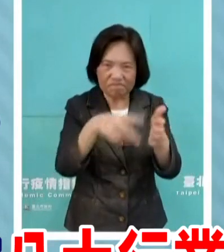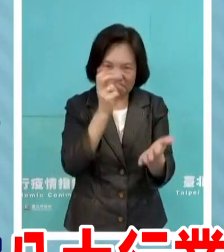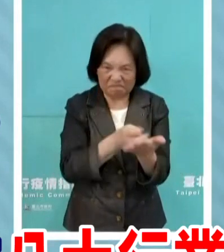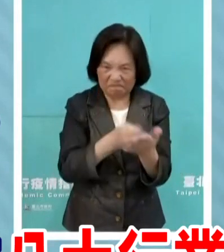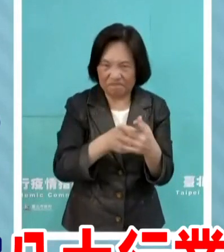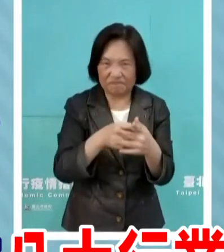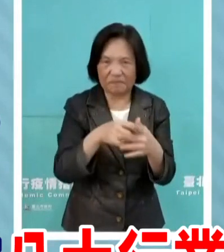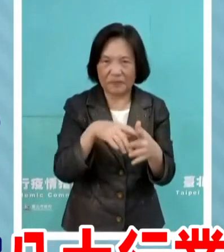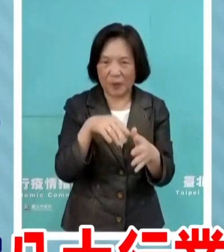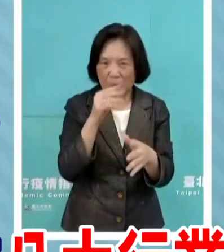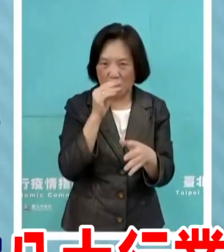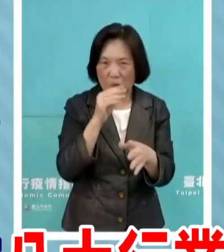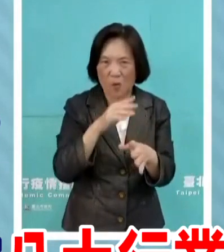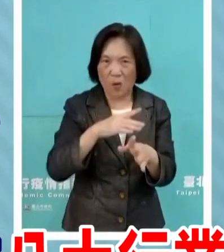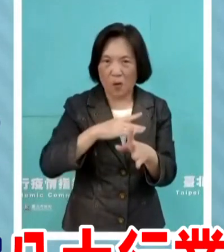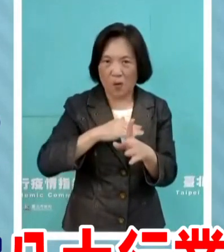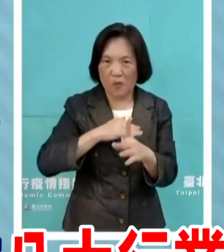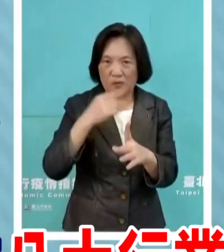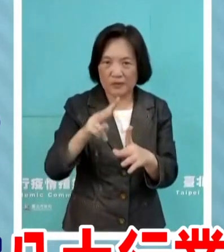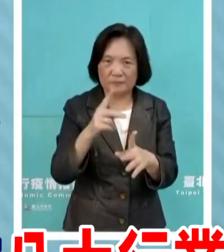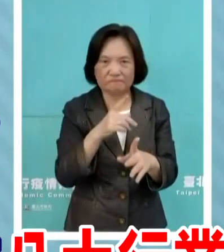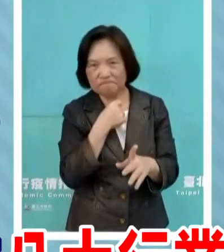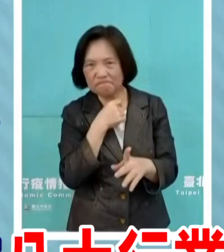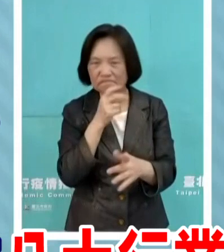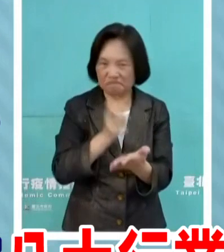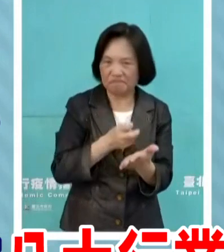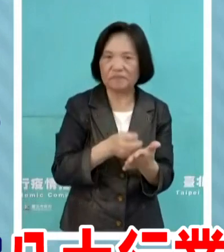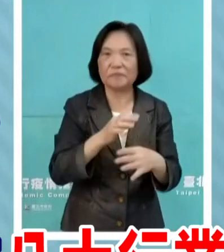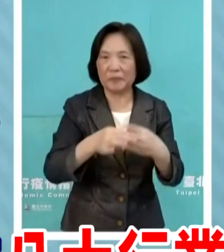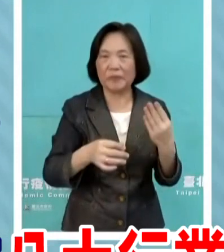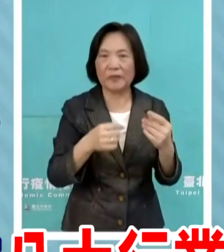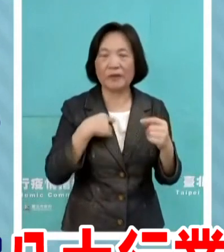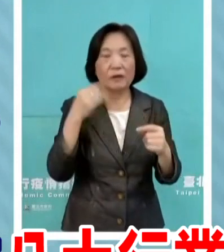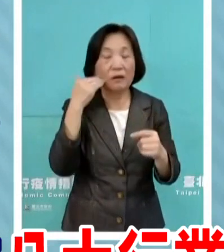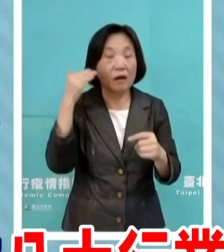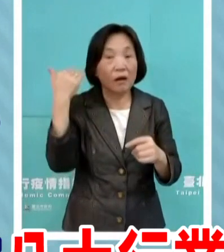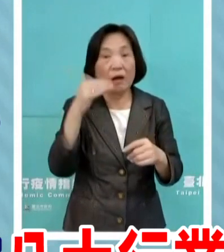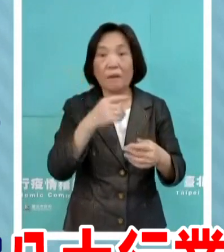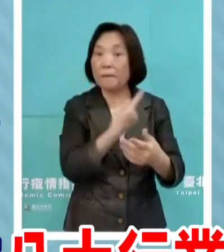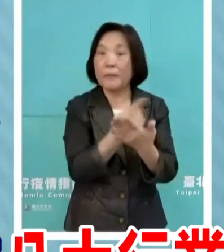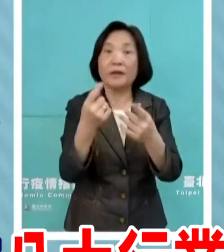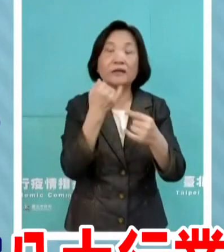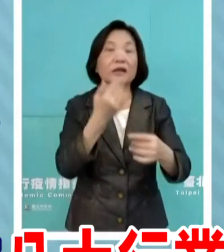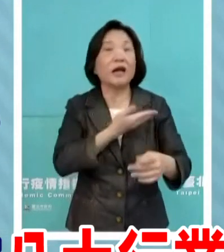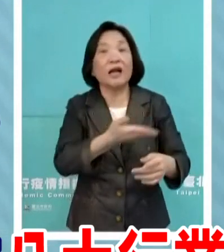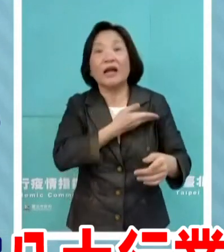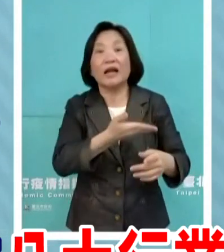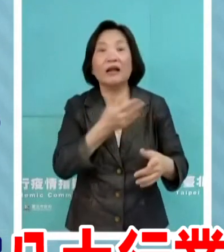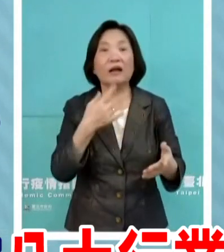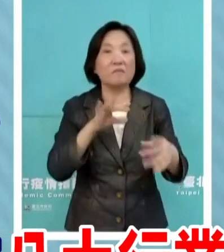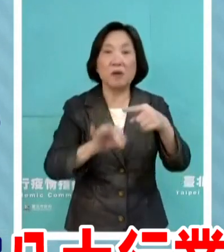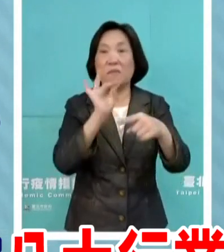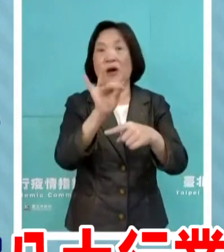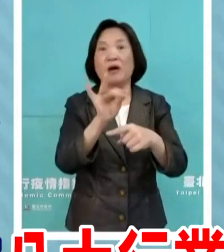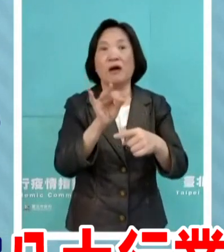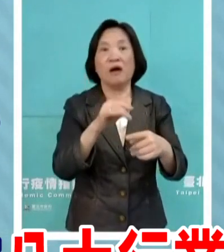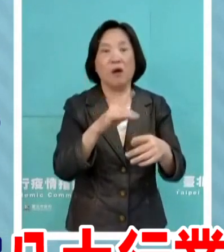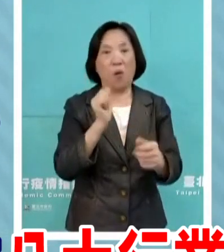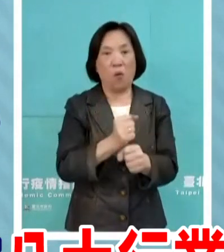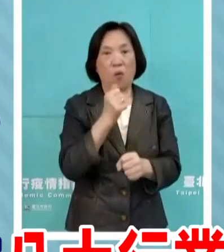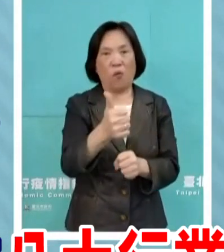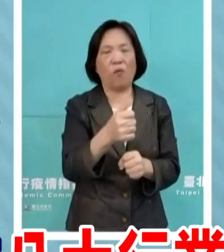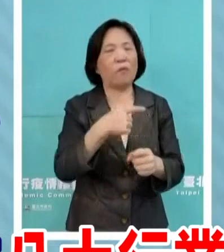高嘛。那我也讲了，很多东西我们也不可能说一次到位，全部都一定要100分。但